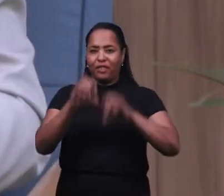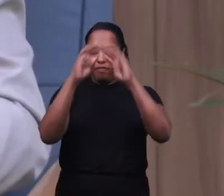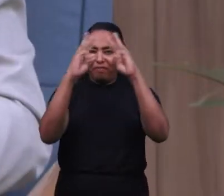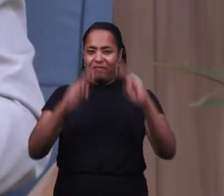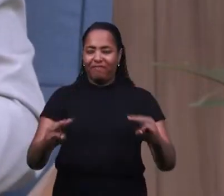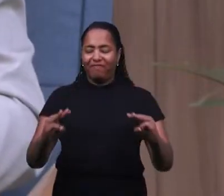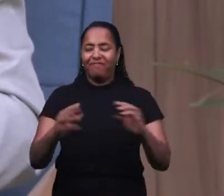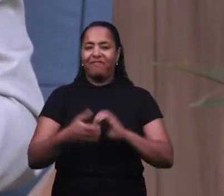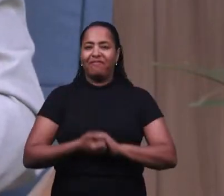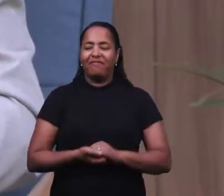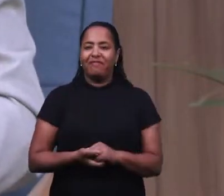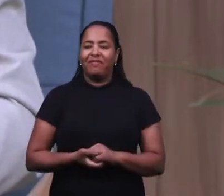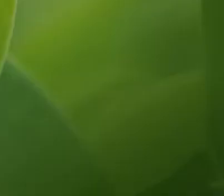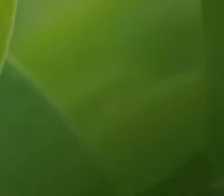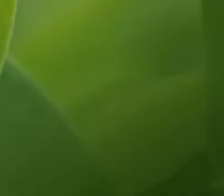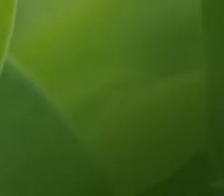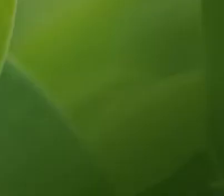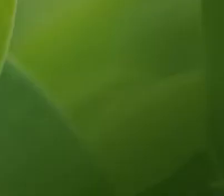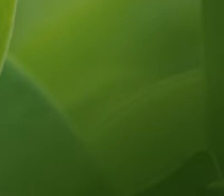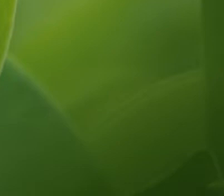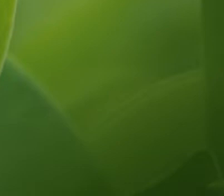maintenant à la partie Leçon du Manaïm.